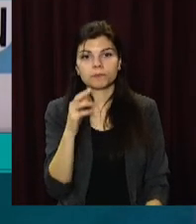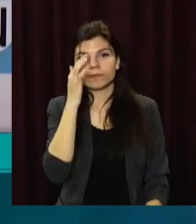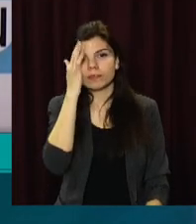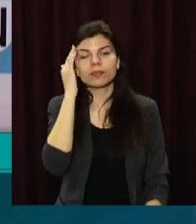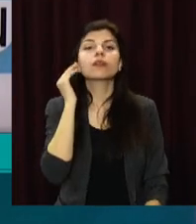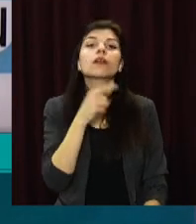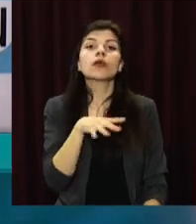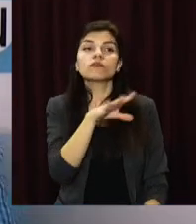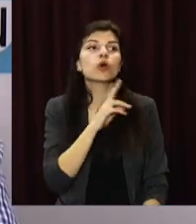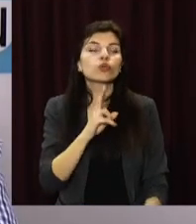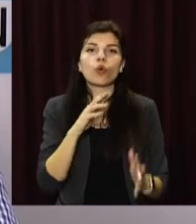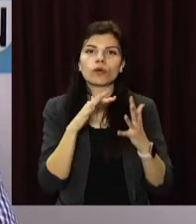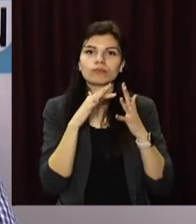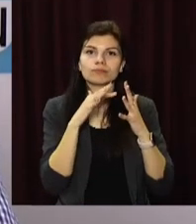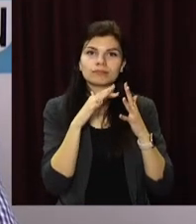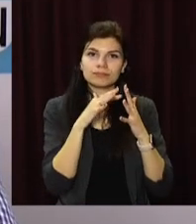сільгоспвиробники,